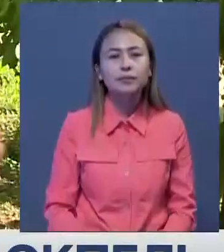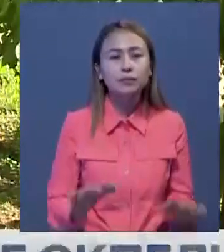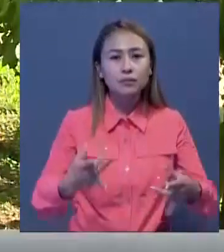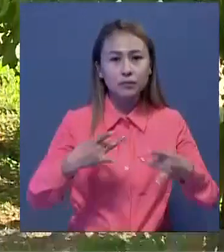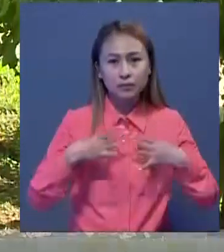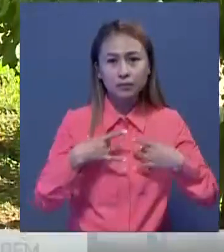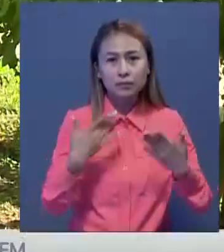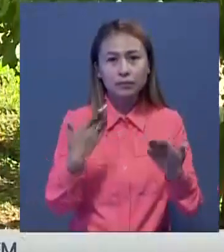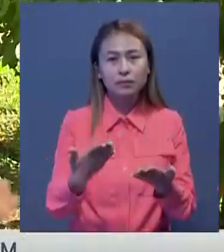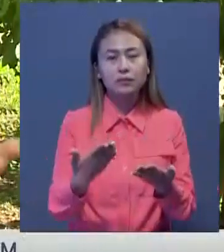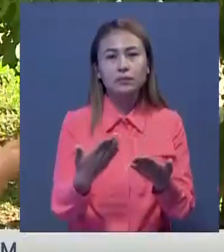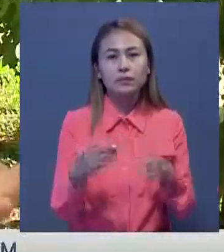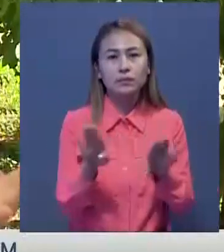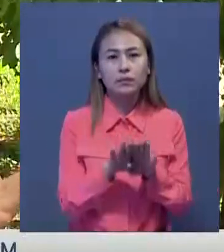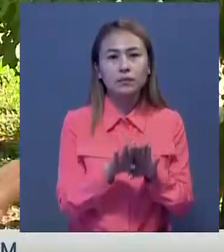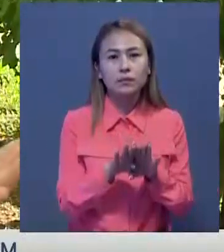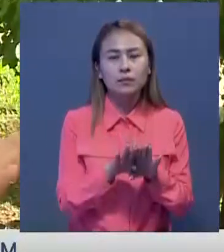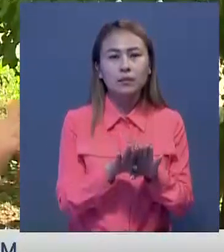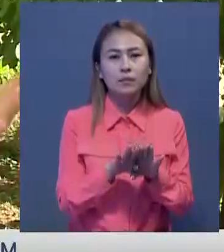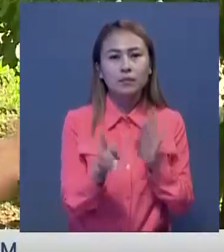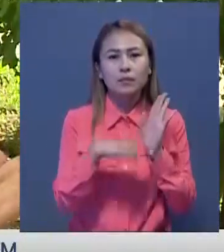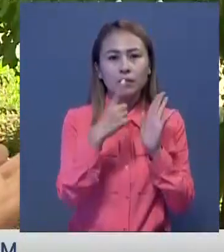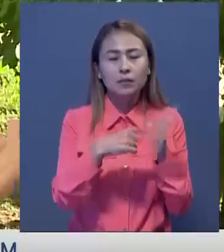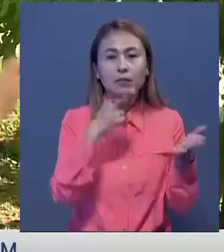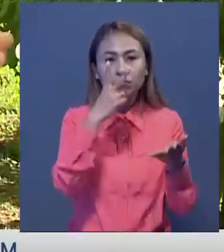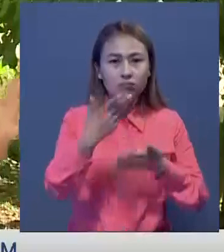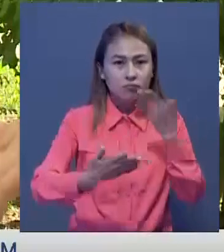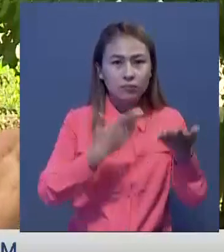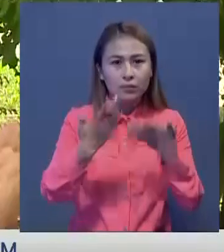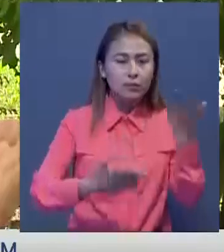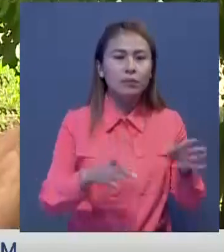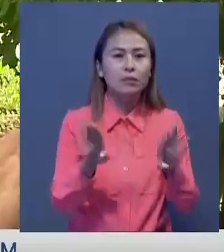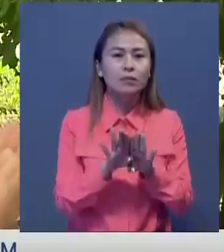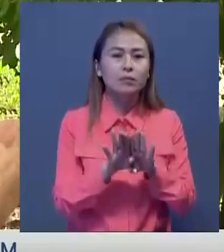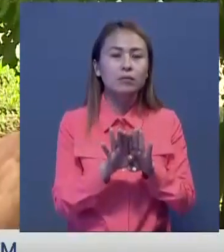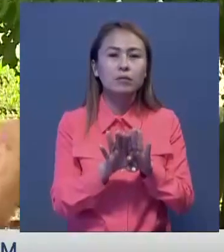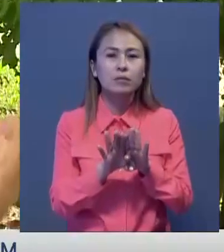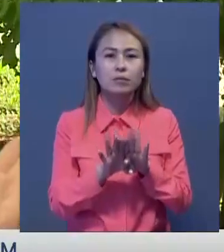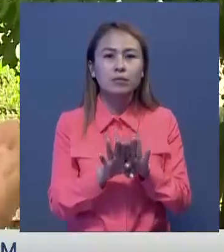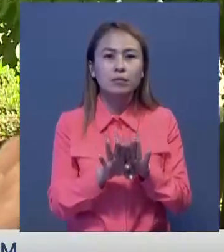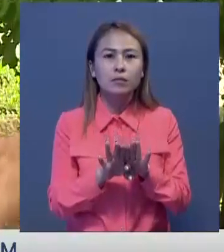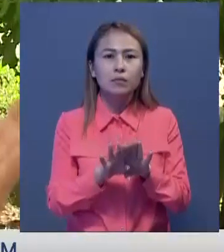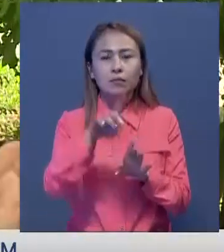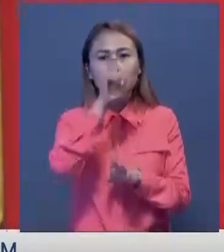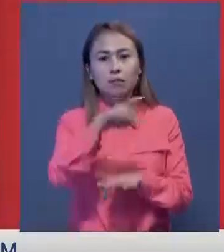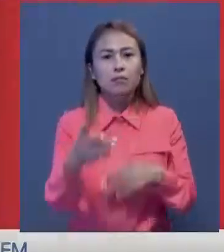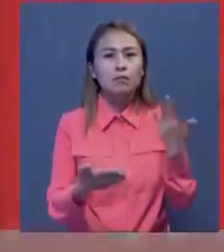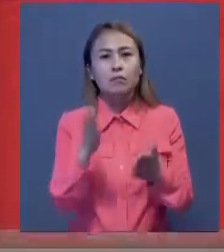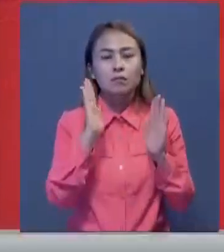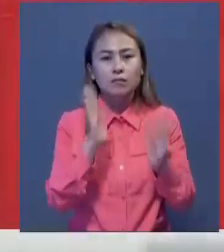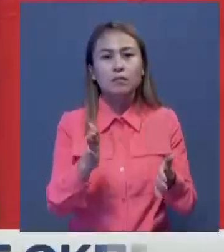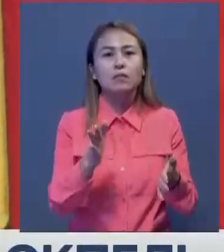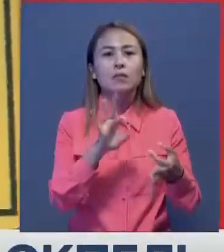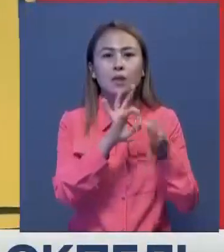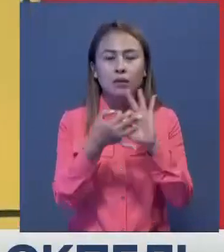алса, маған сондай фактарды білу керек, мен қараймын. Если мен пациентымның адамдары болса, объяснит